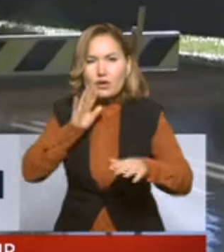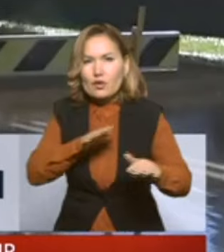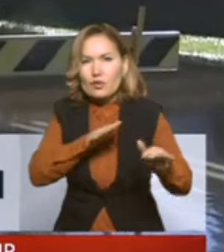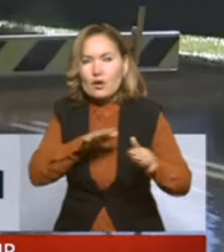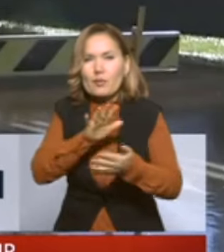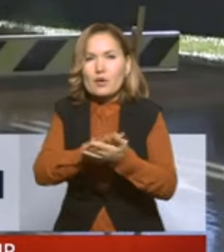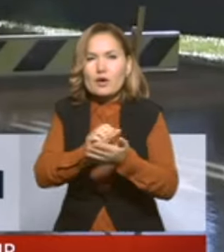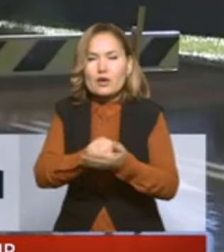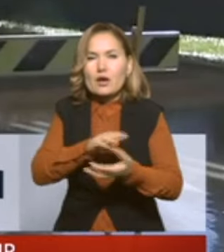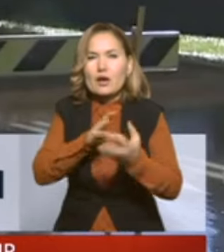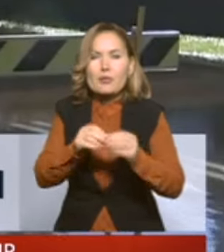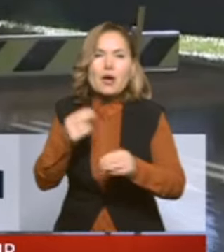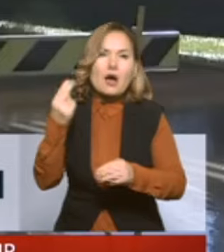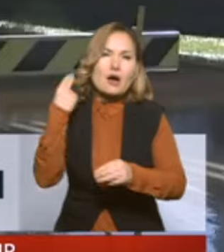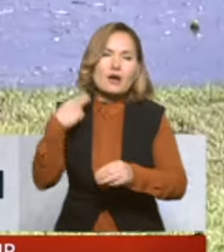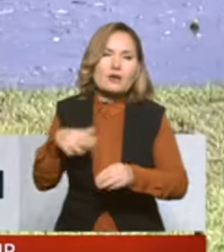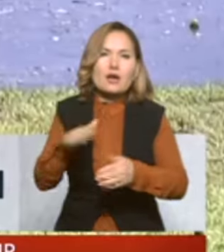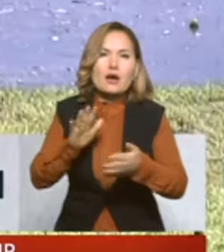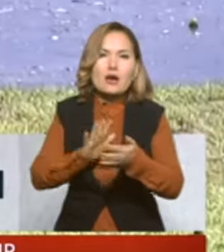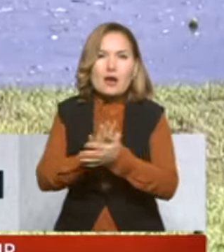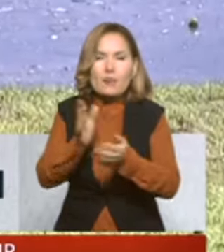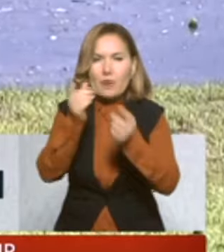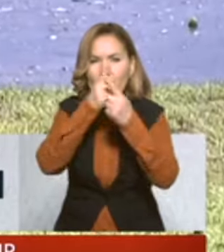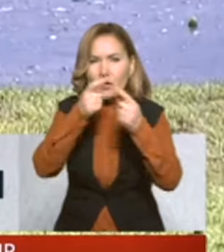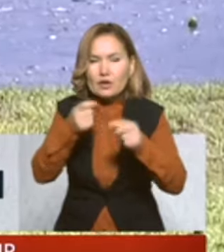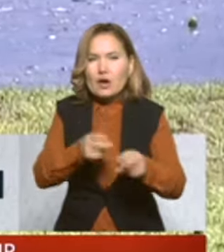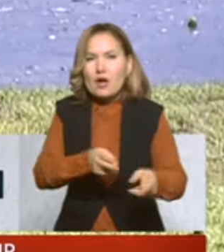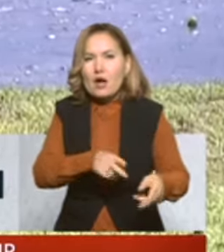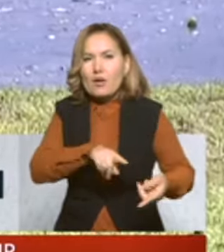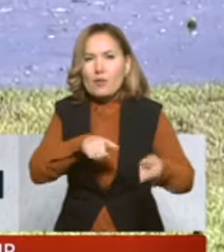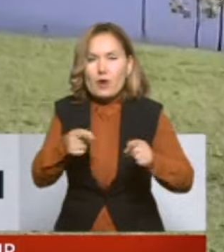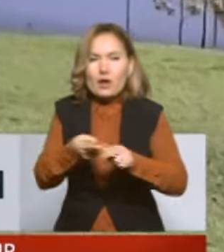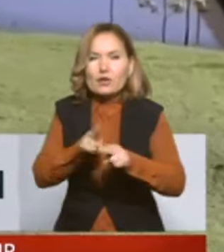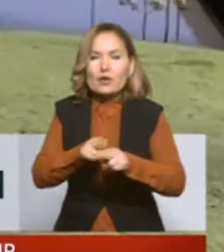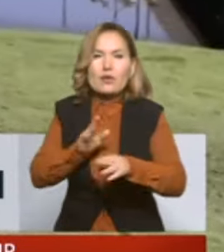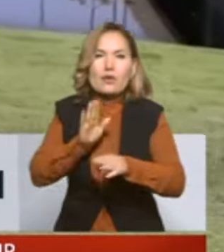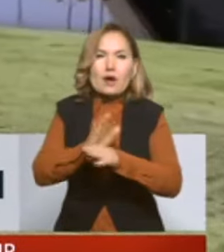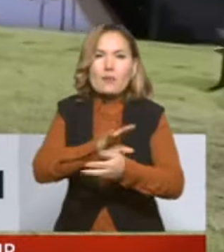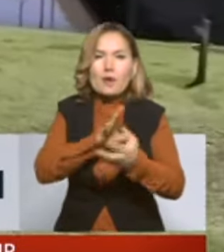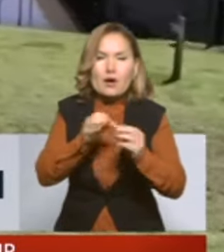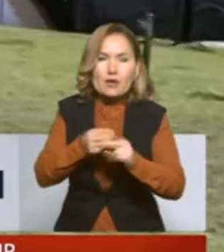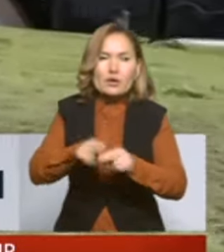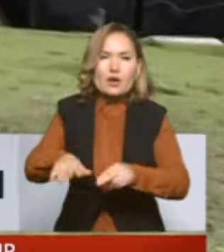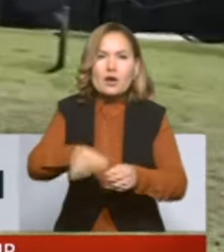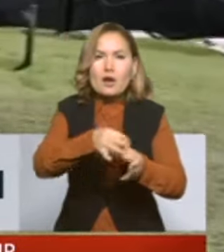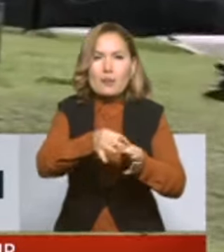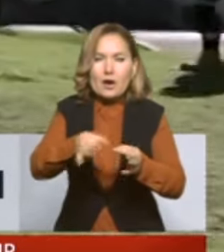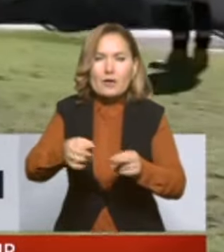себепші. Бүгін Британияның Guardian газеті хабарлағандай, эвакуациялану туралы бұйрық Сиднейдің өзінде ғана емес,